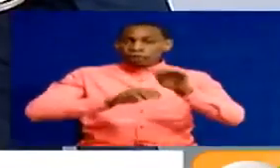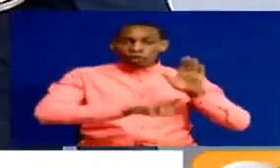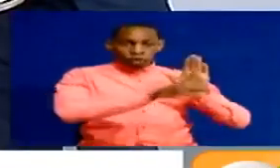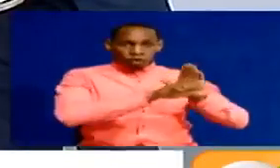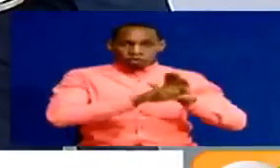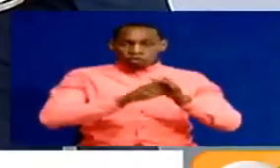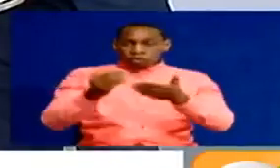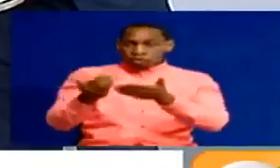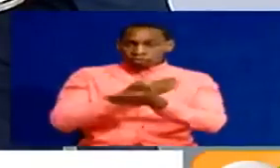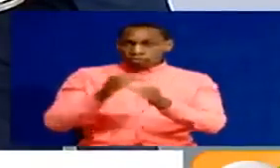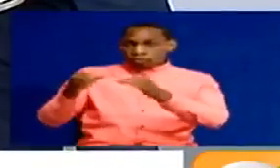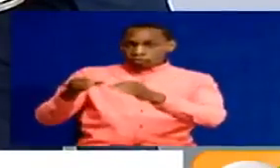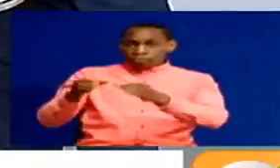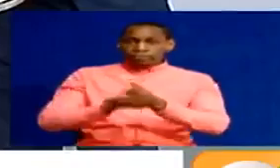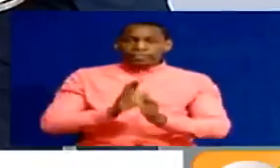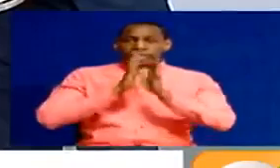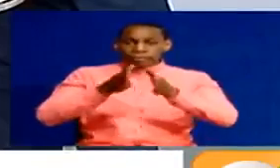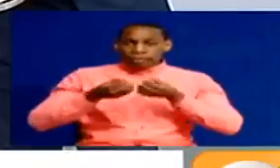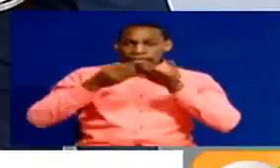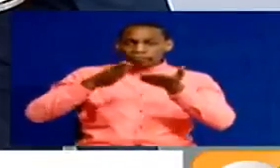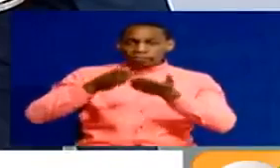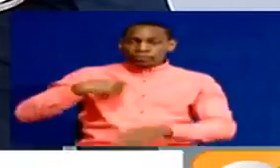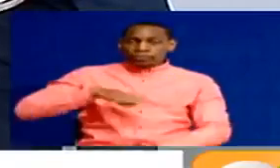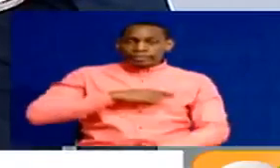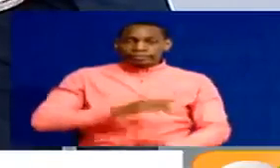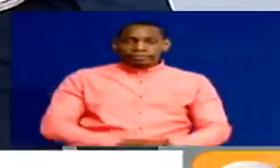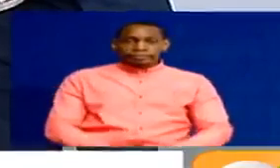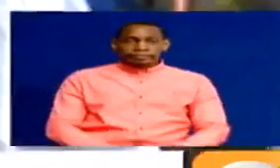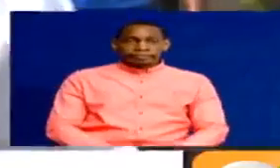sheria kujiondoa kwenye vyama hivyo, kama Chemutai Goina anavyotuarifu.